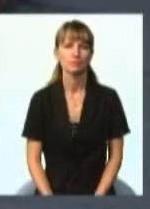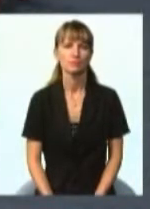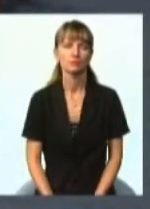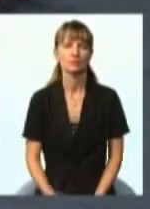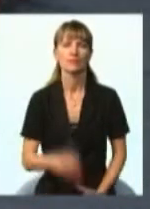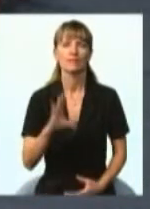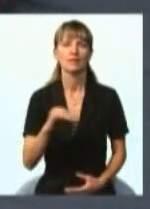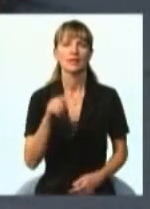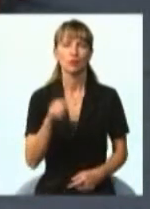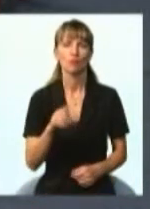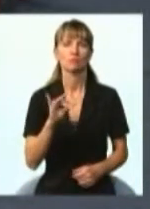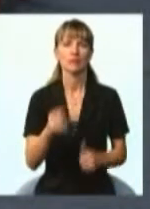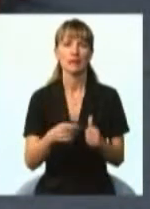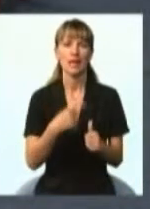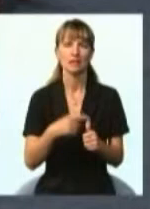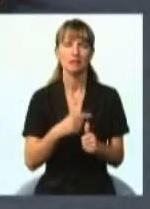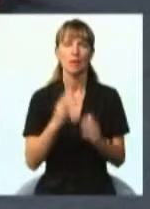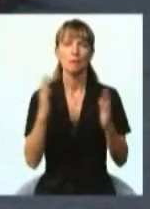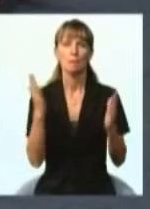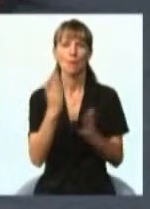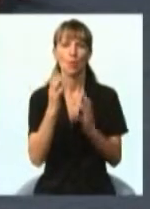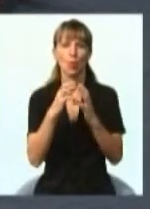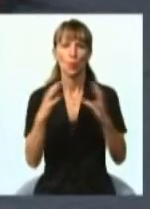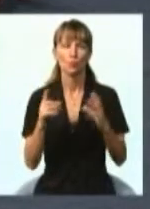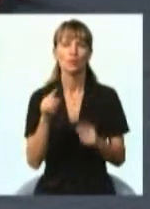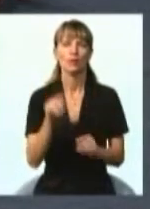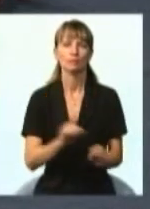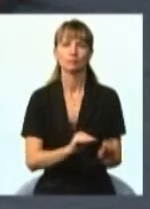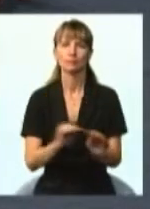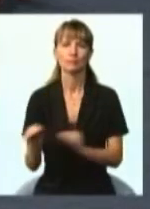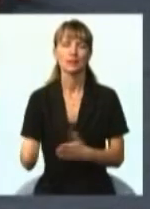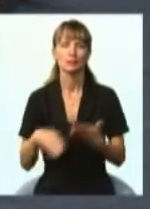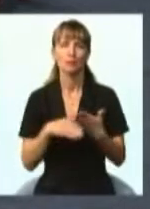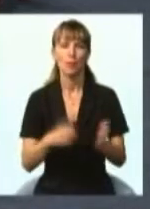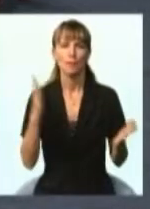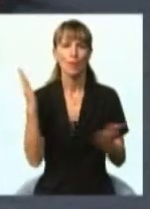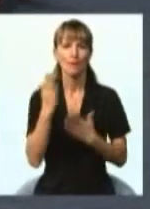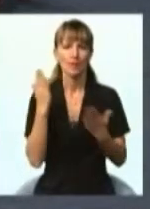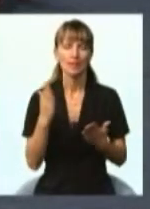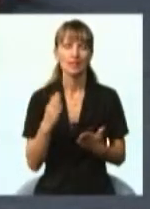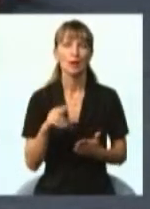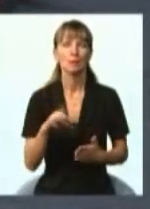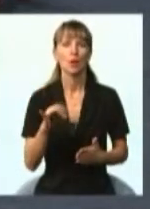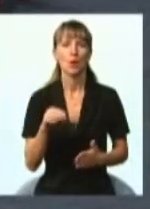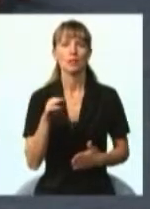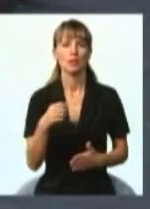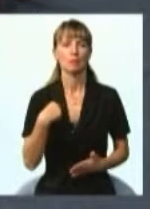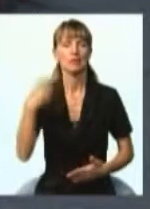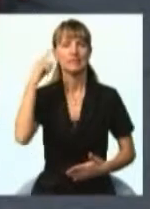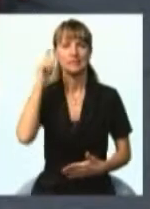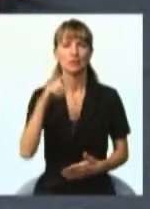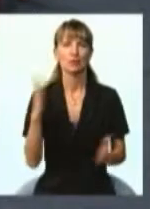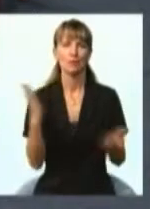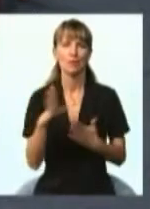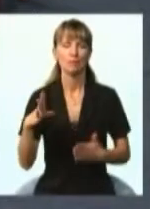Ну, від того і прозвали повітряну кулю, що вона переміщується за допомогою повітря. Проте ми знаємо, що